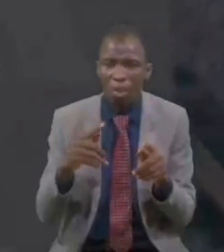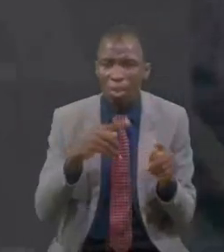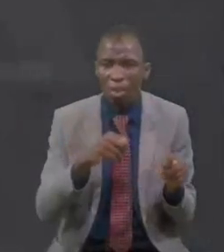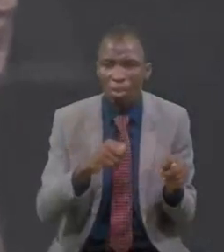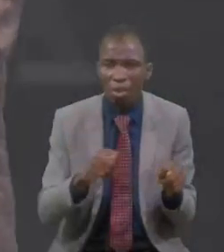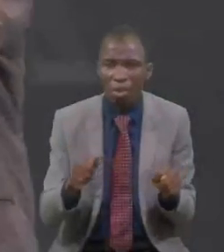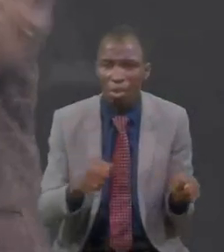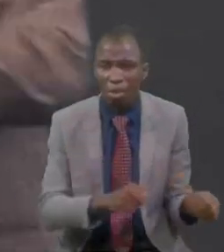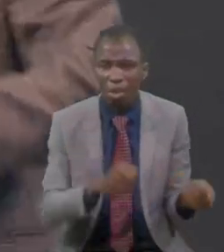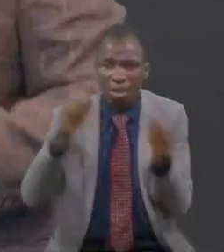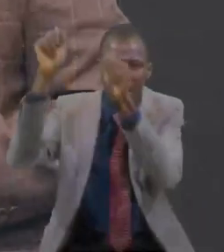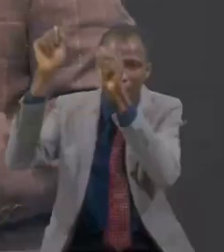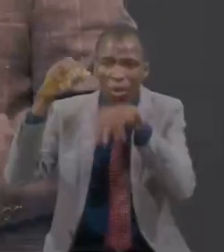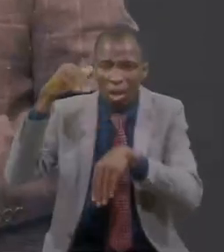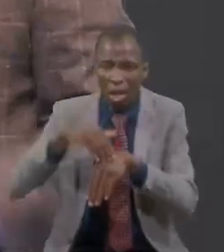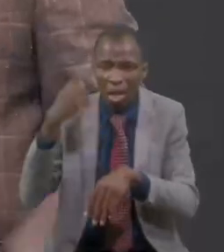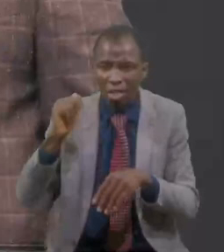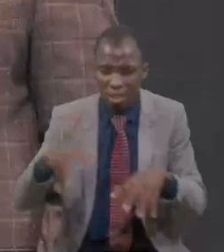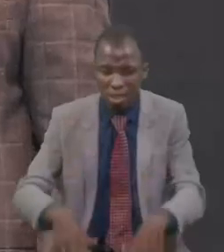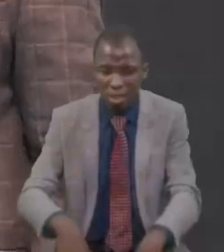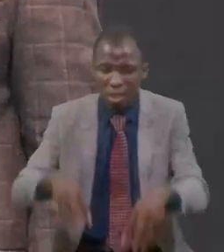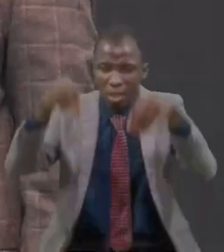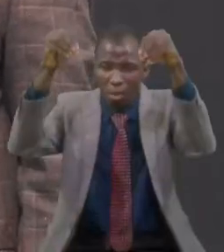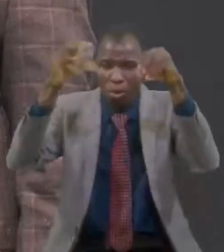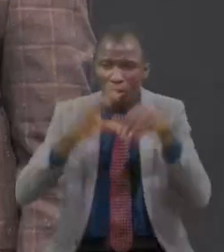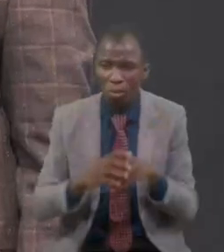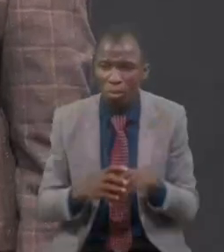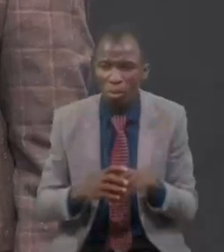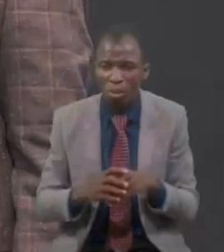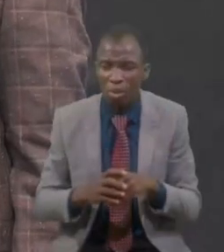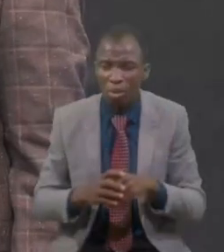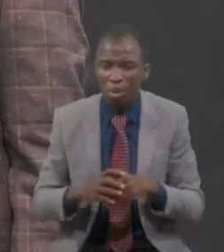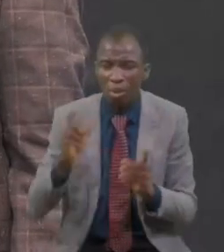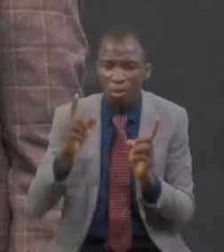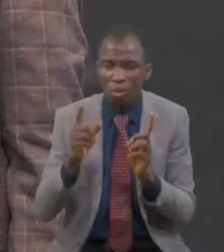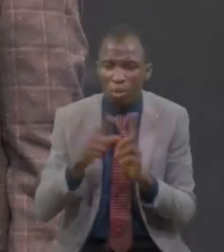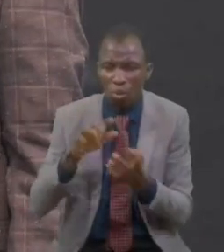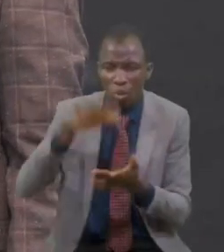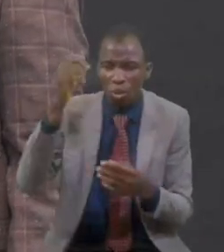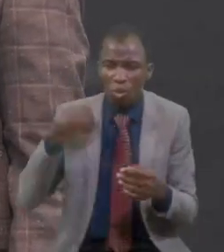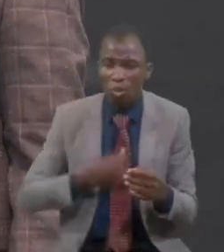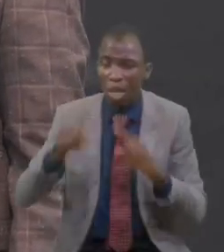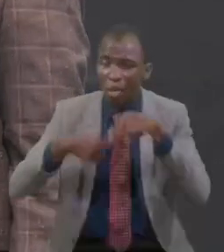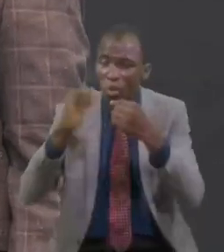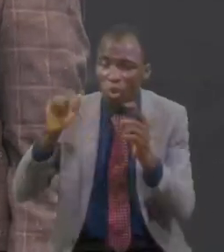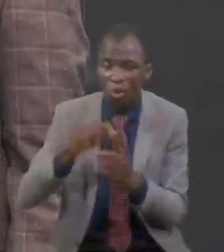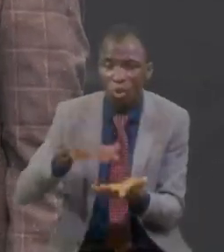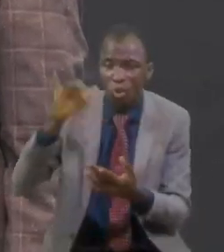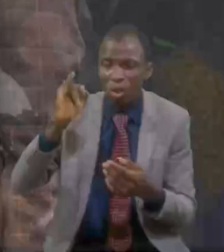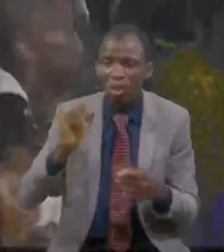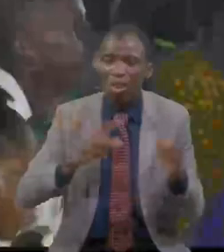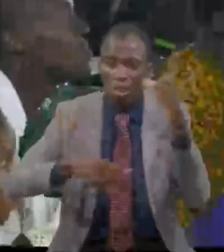de l'enlèvement à la gloire nous irons à la gloire